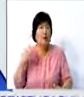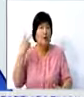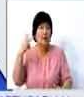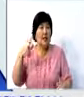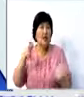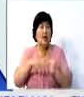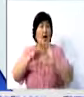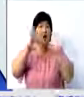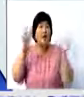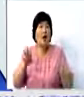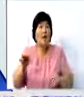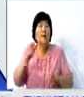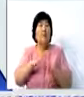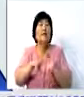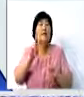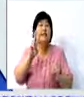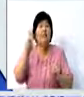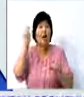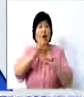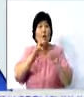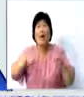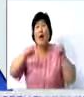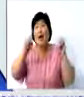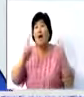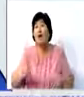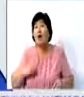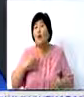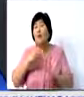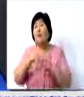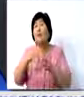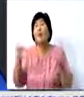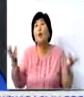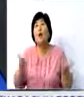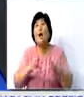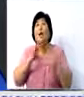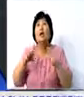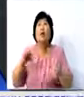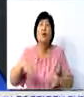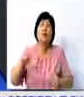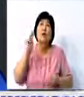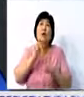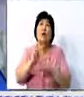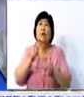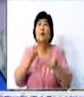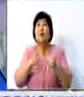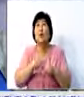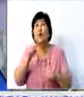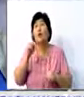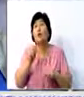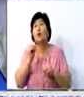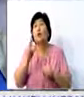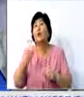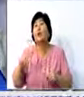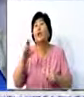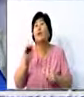28, жалпы облыс бойынша 82 мектепке арнайы мамандар бөлу қажет. Жалпы облыс бойынша білім беру ұйымдарында 114